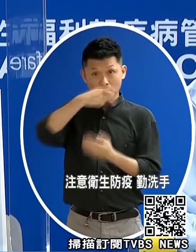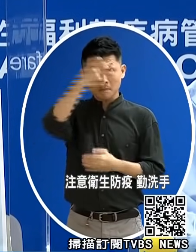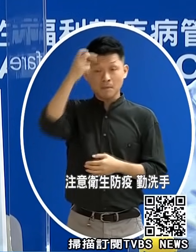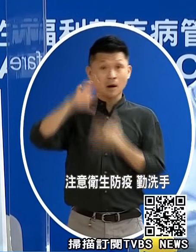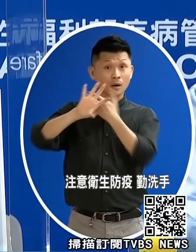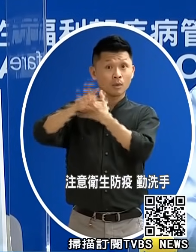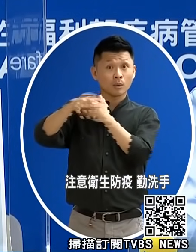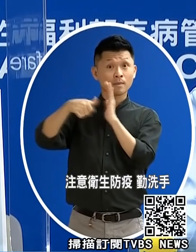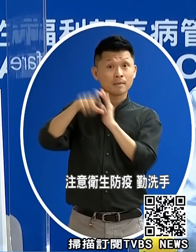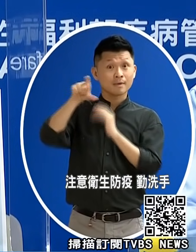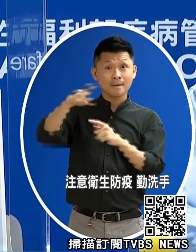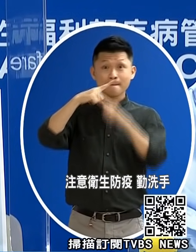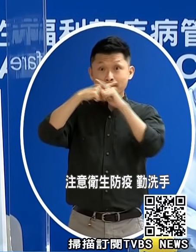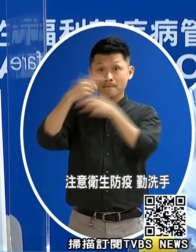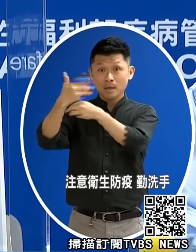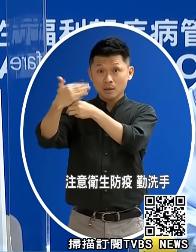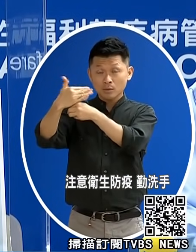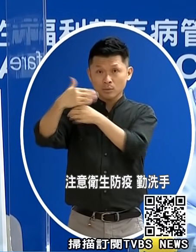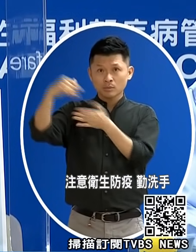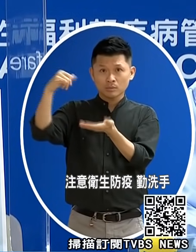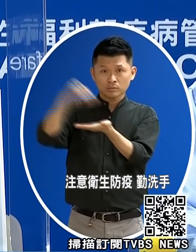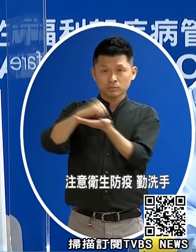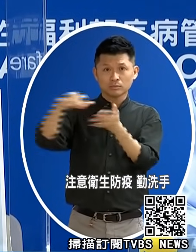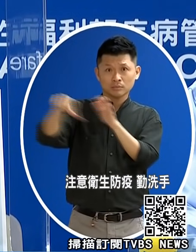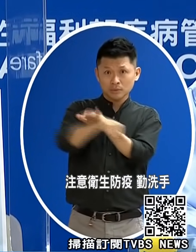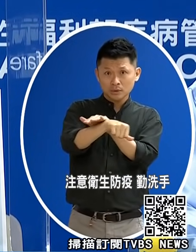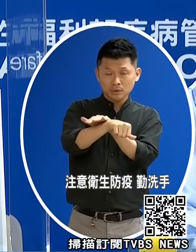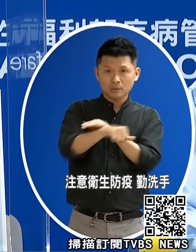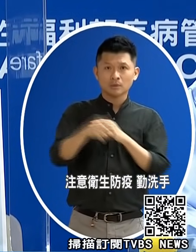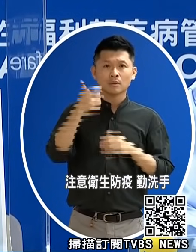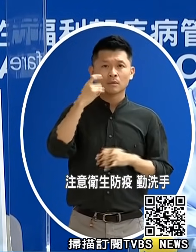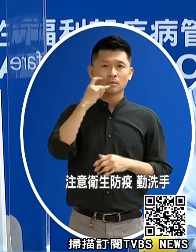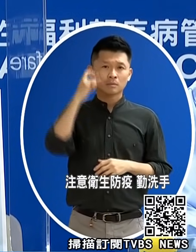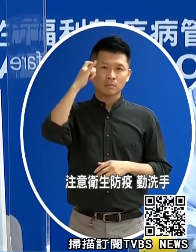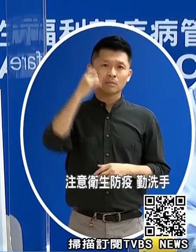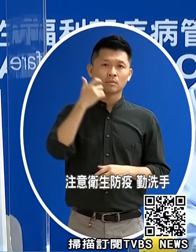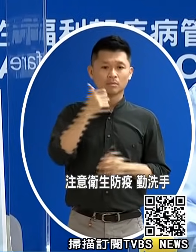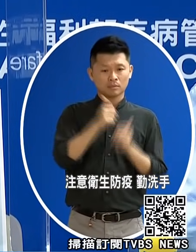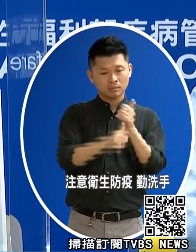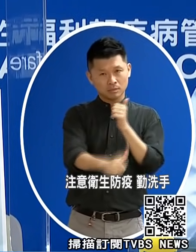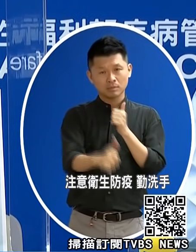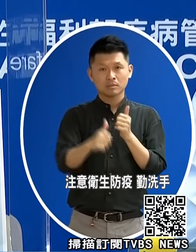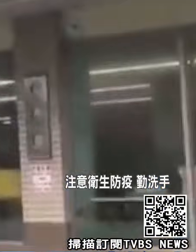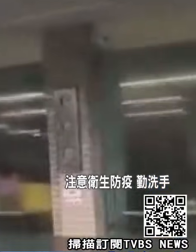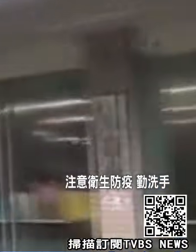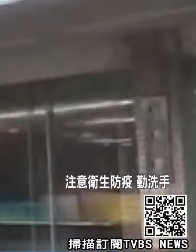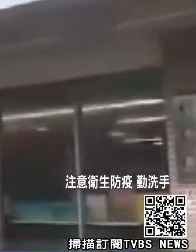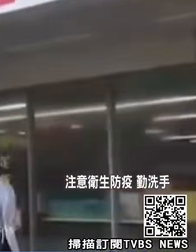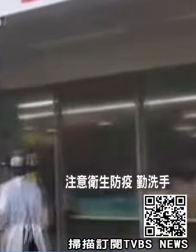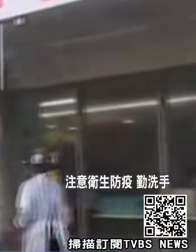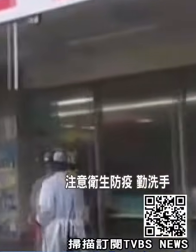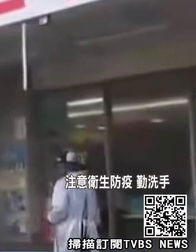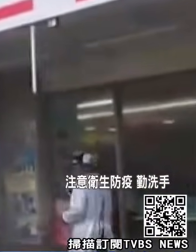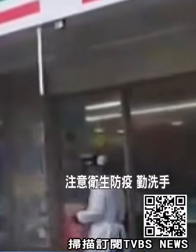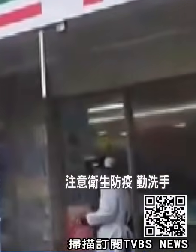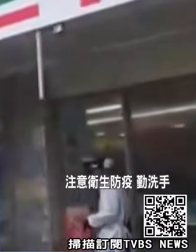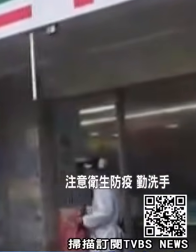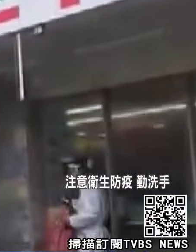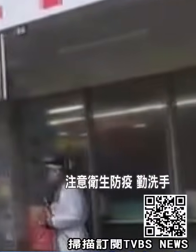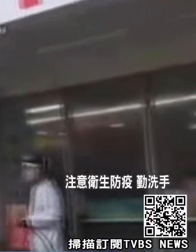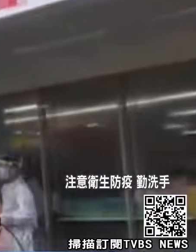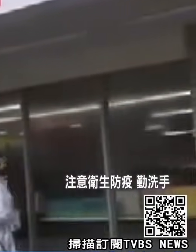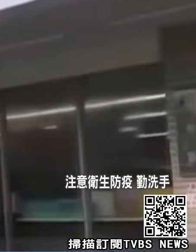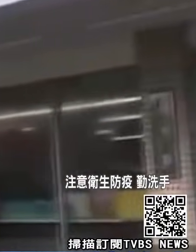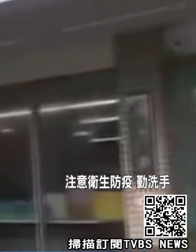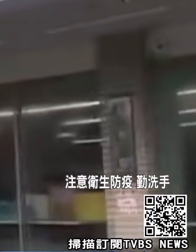从秘鲁入境的哈，有祖孙两人。好，那基因的定序是 Delta 的病毒。 台中从秘鲁入境的祖